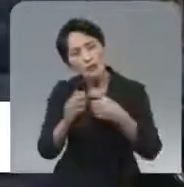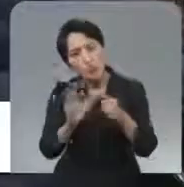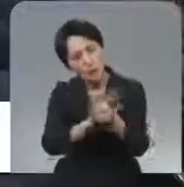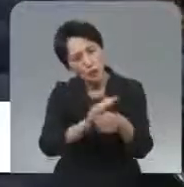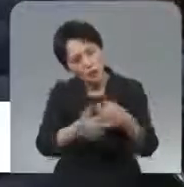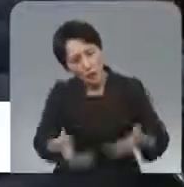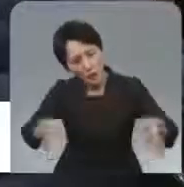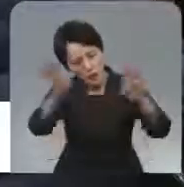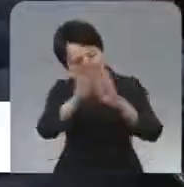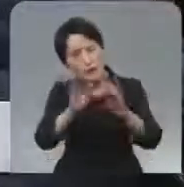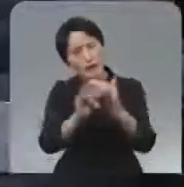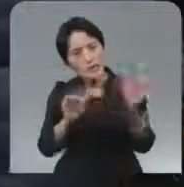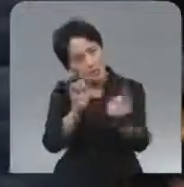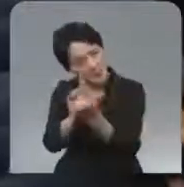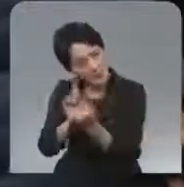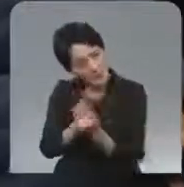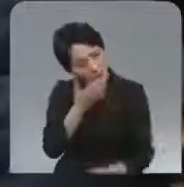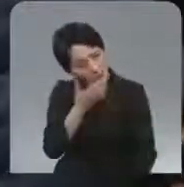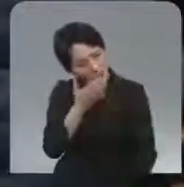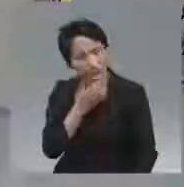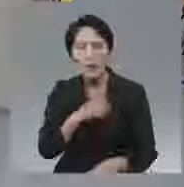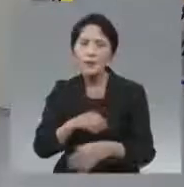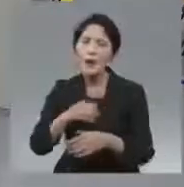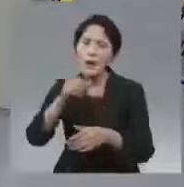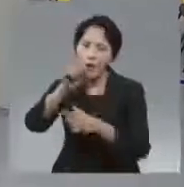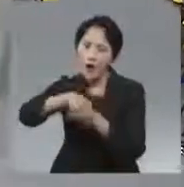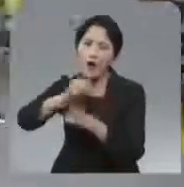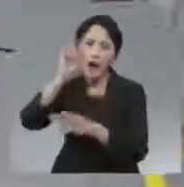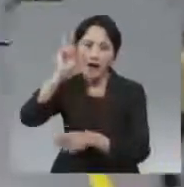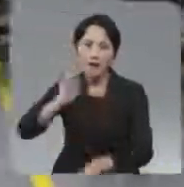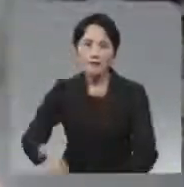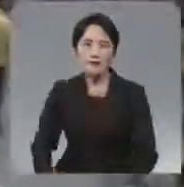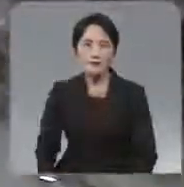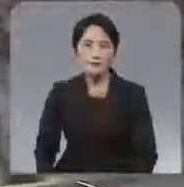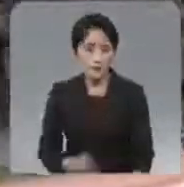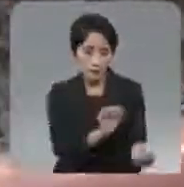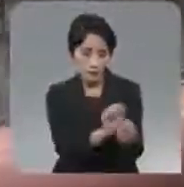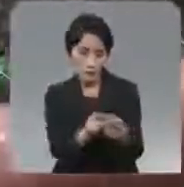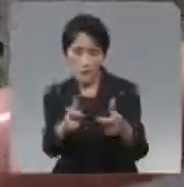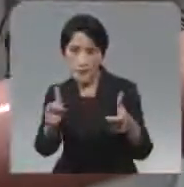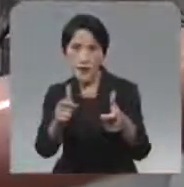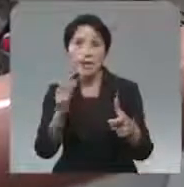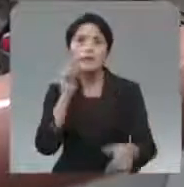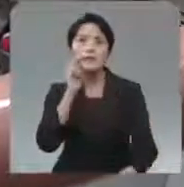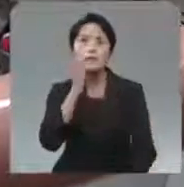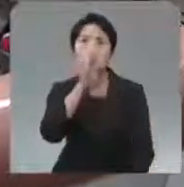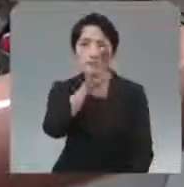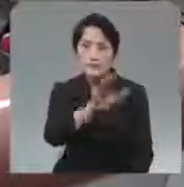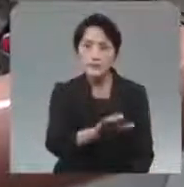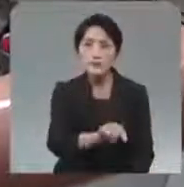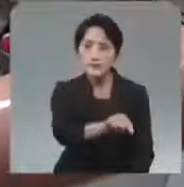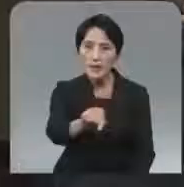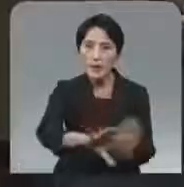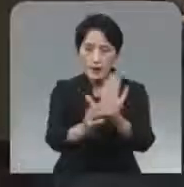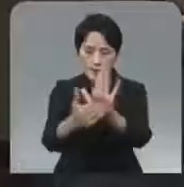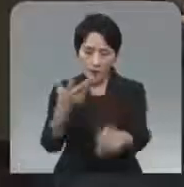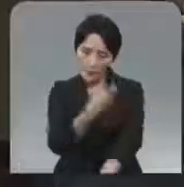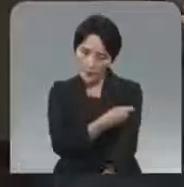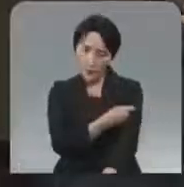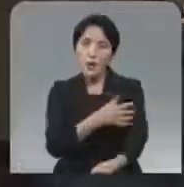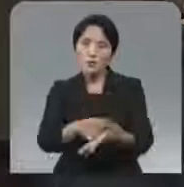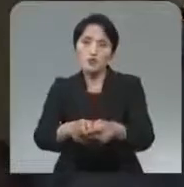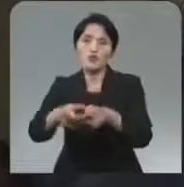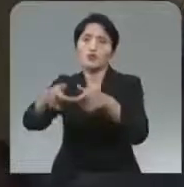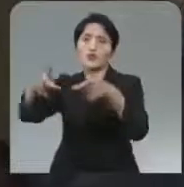le niveau 3 cependant les restrictions sur les réunions familiales et les critères de visites dans les centres de convalescence pourrait être temporairement